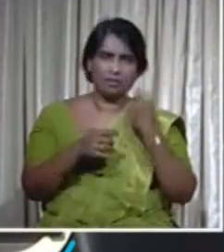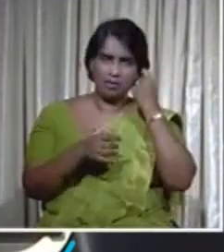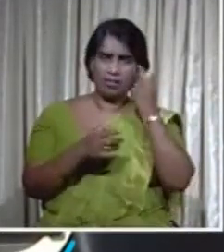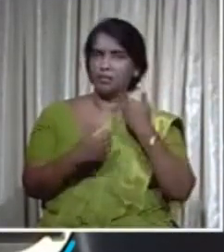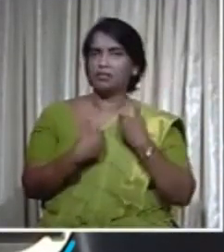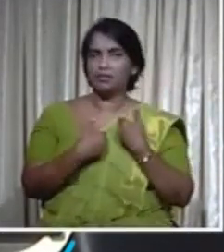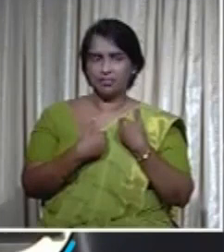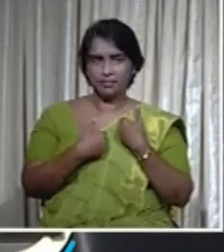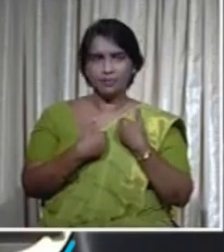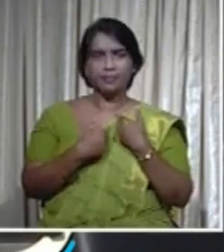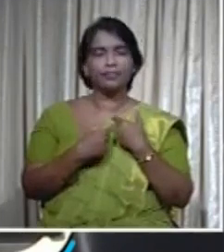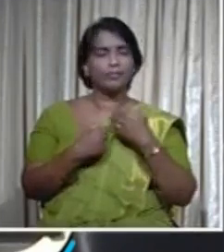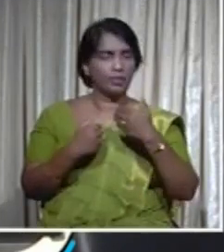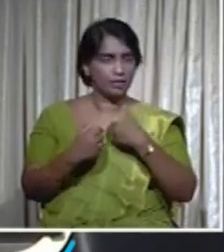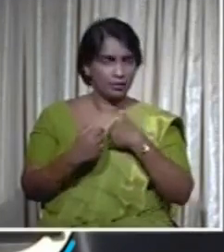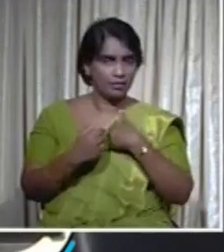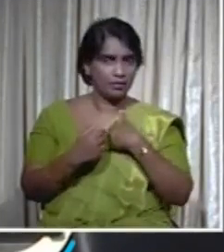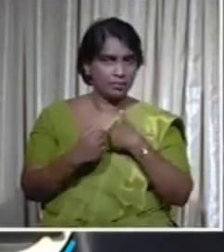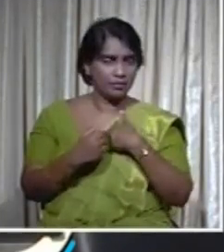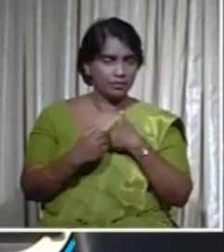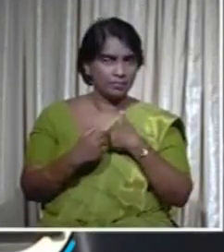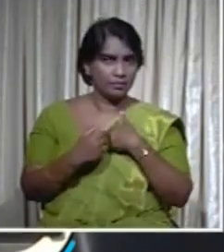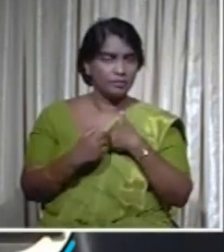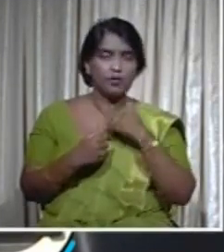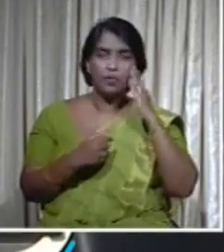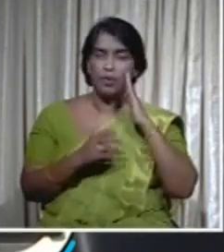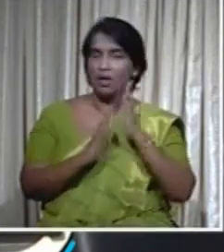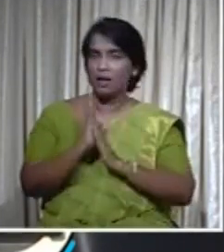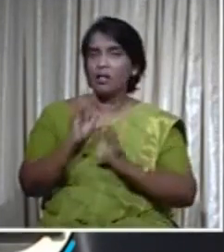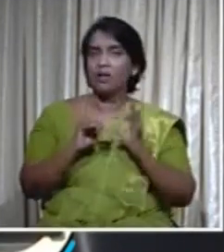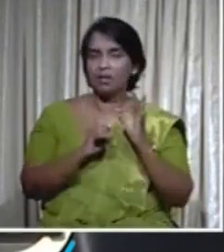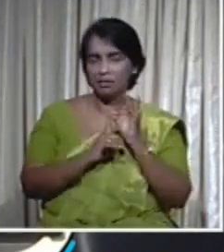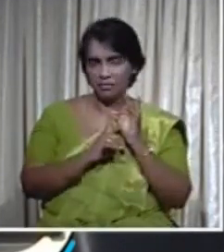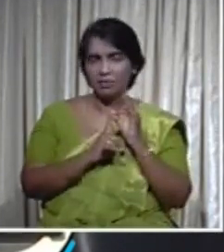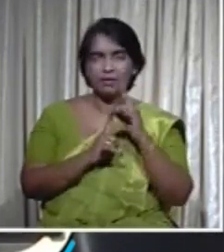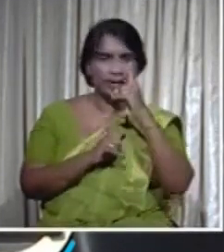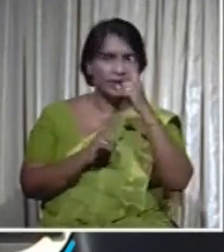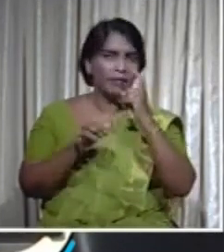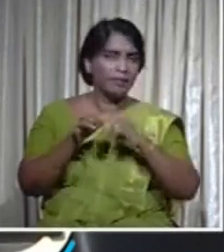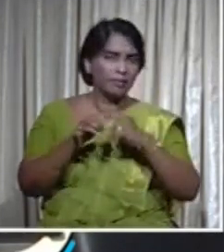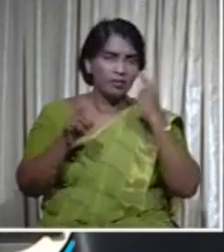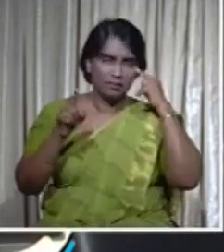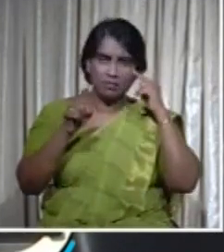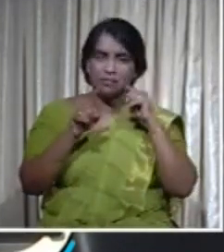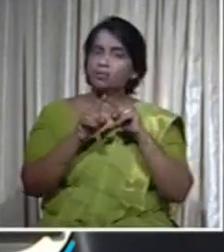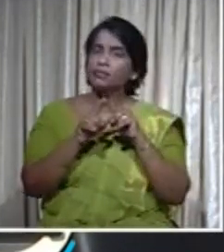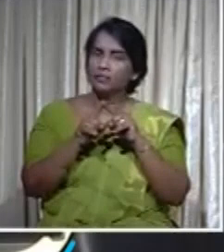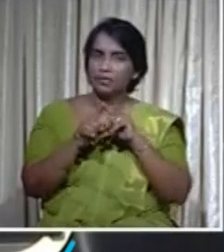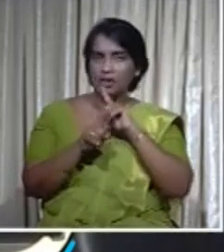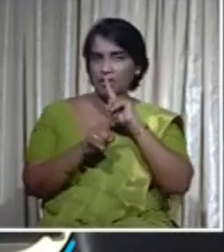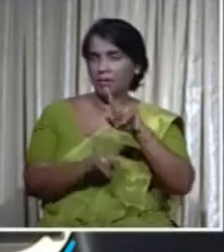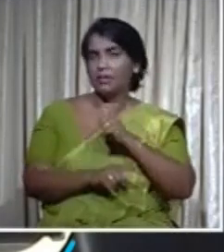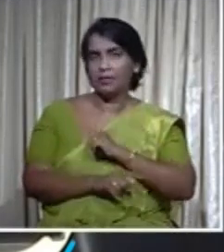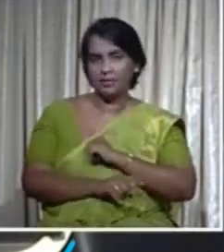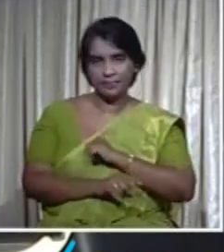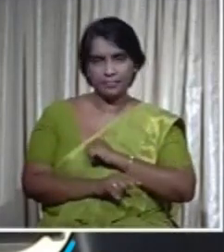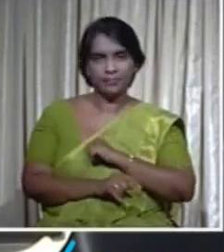நான் நிதியமைச்சரிடம், வெளிவார அமைச்சரிடம் நான் ஒரு விடயத்தை வினவலாம் என்று எண்ணுகின்றேன்.